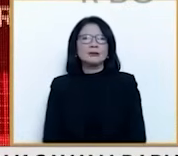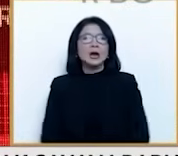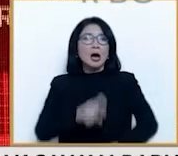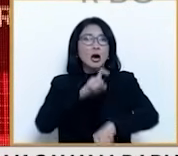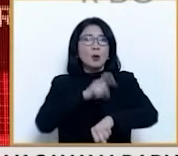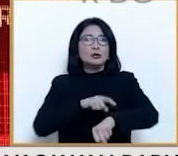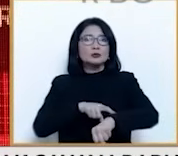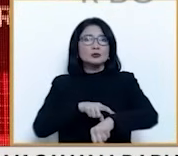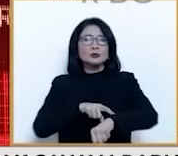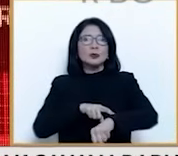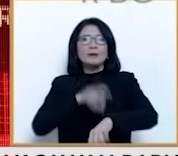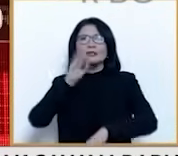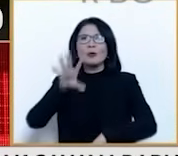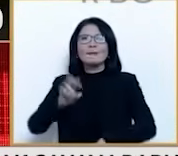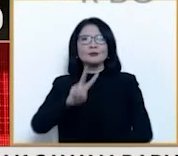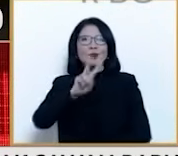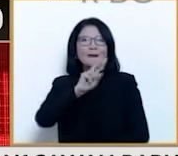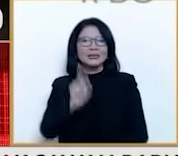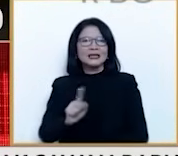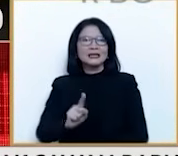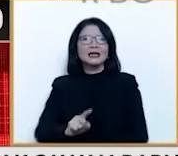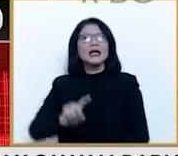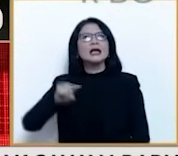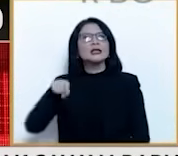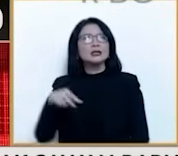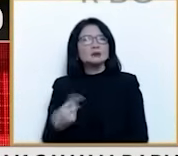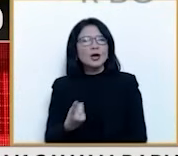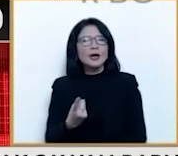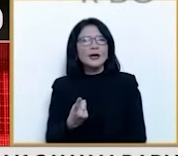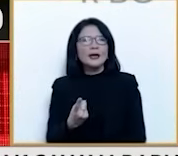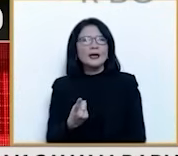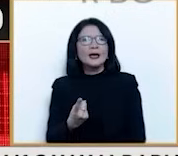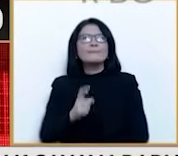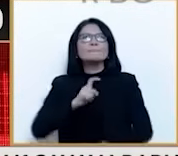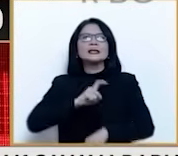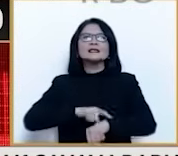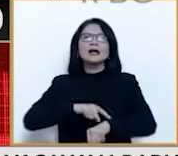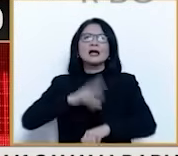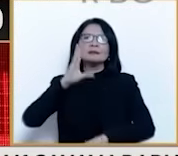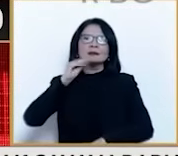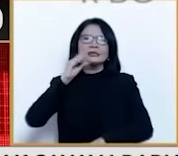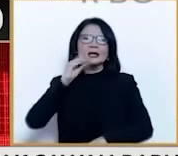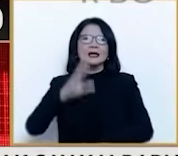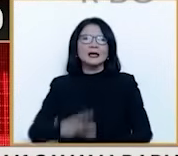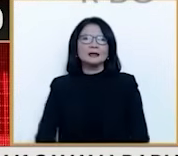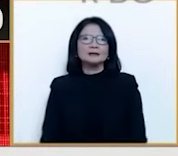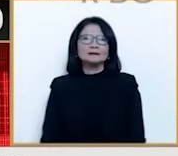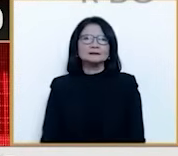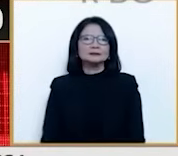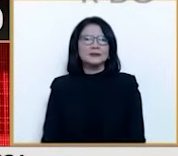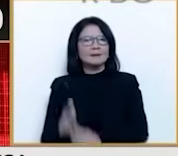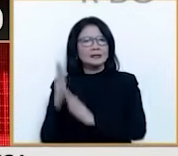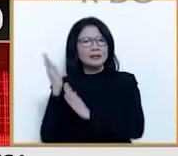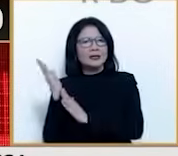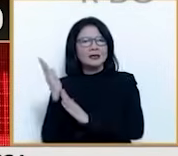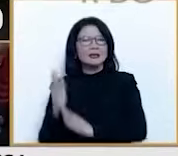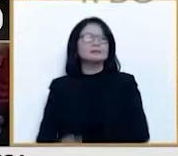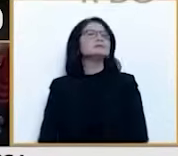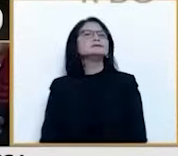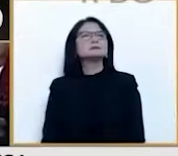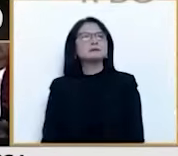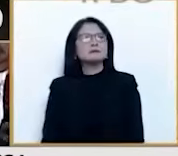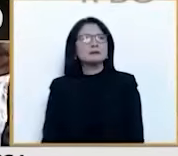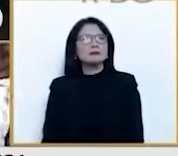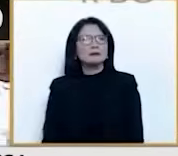Waktu Anda menjawab 2 menit, dimulai dari Anda berbicara, dan untuk itu kami persilahkan.